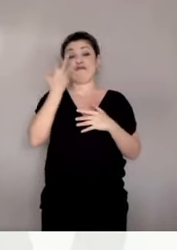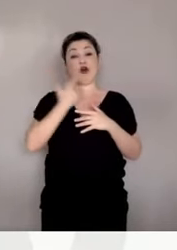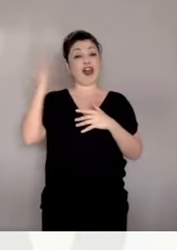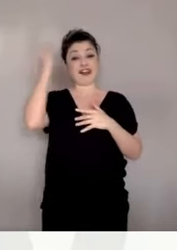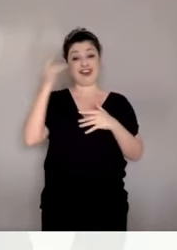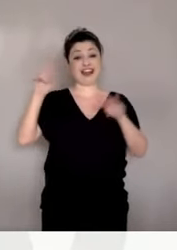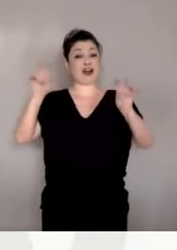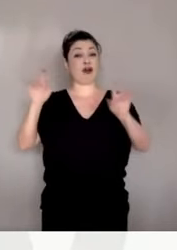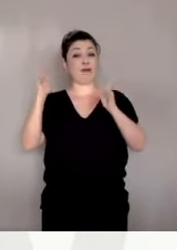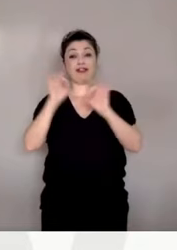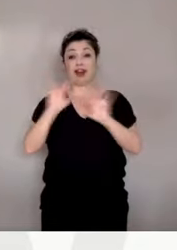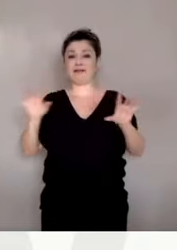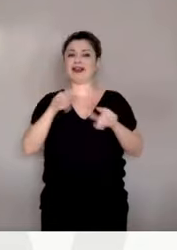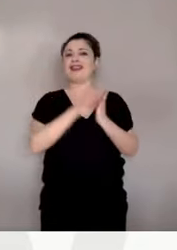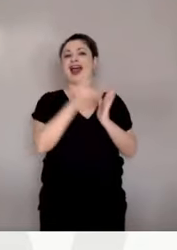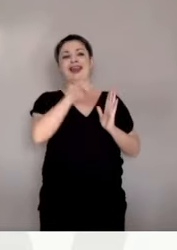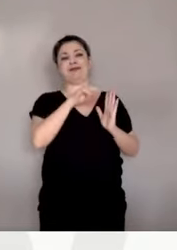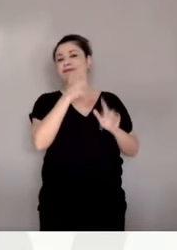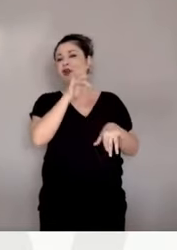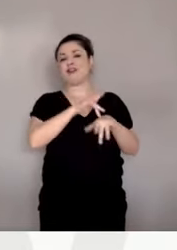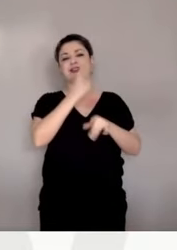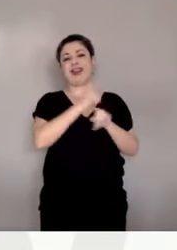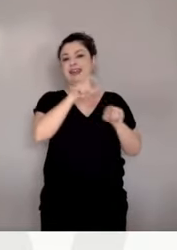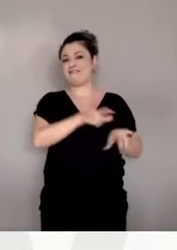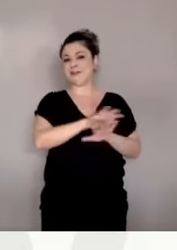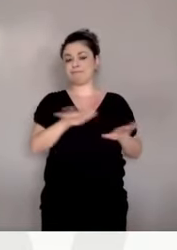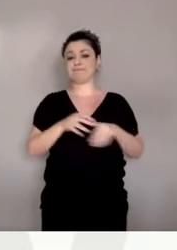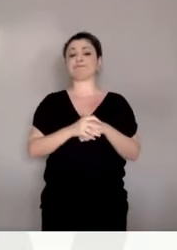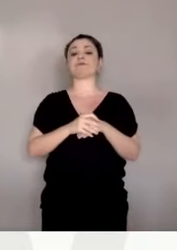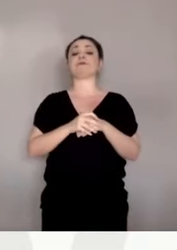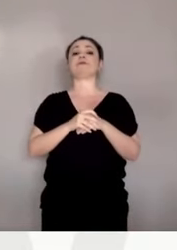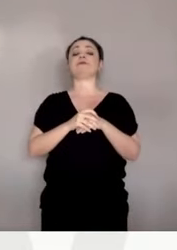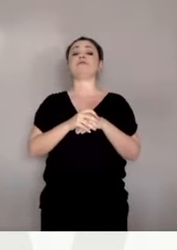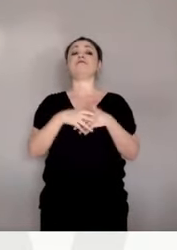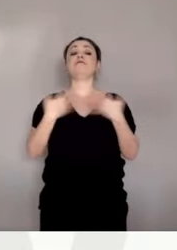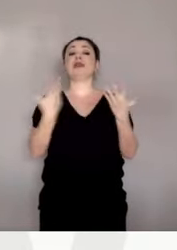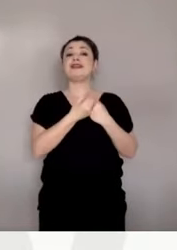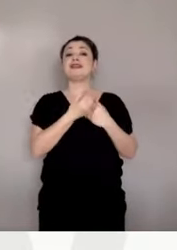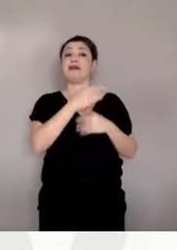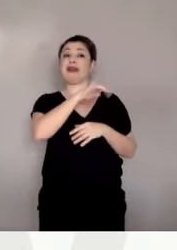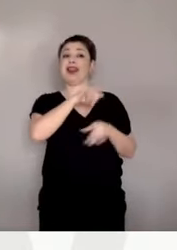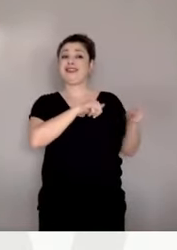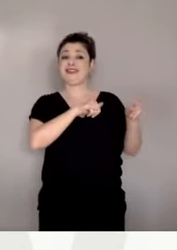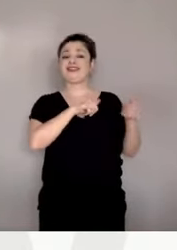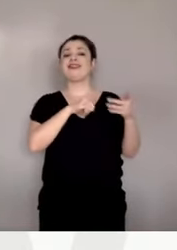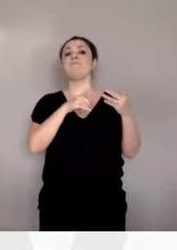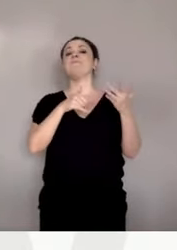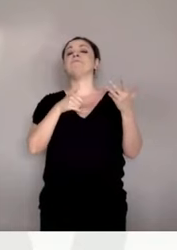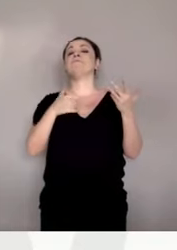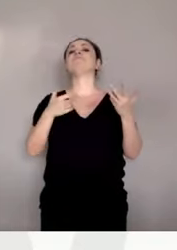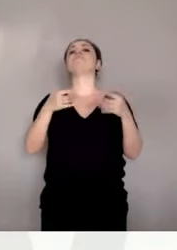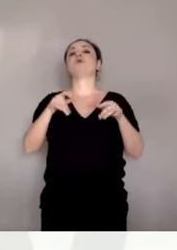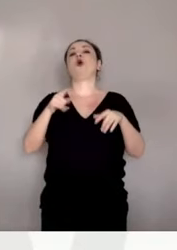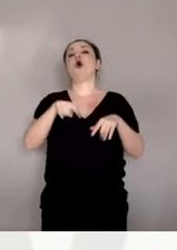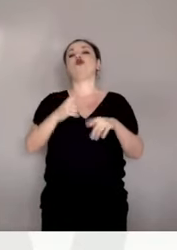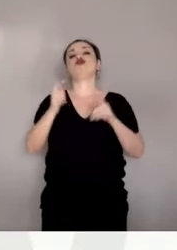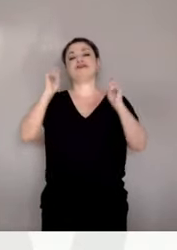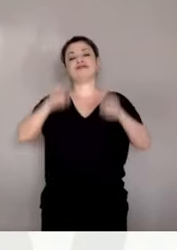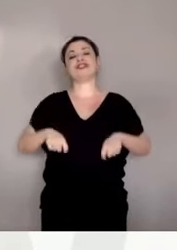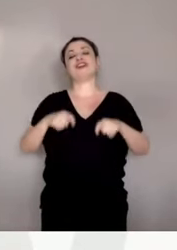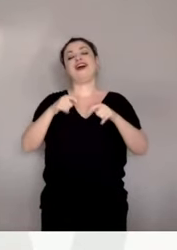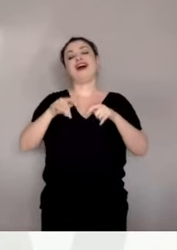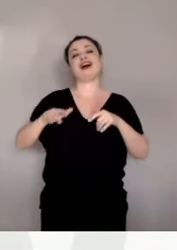sul tema della libertà. E con lui dunque apriamo questo spazio di